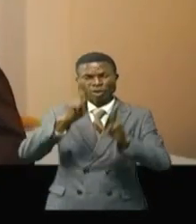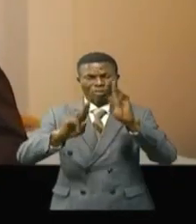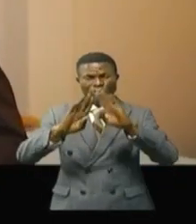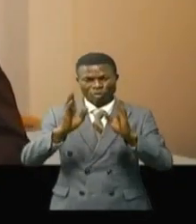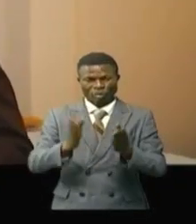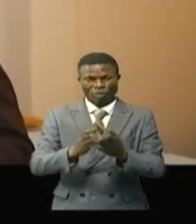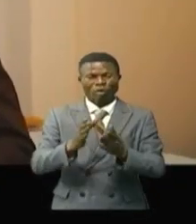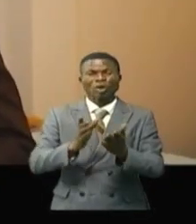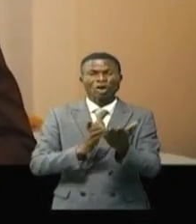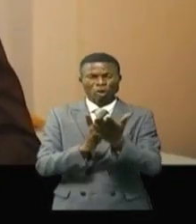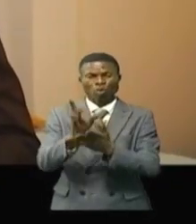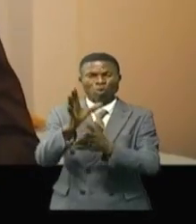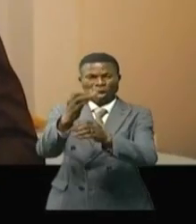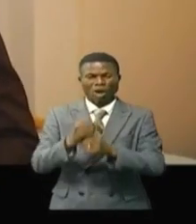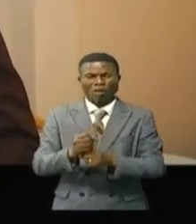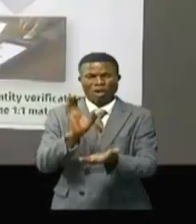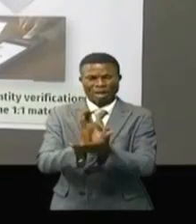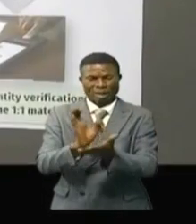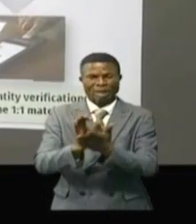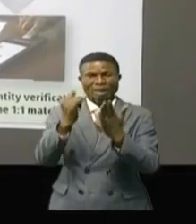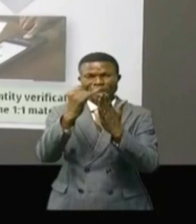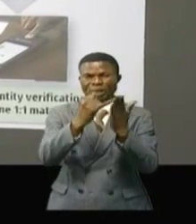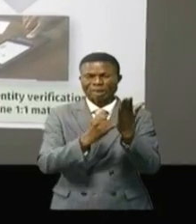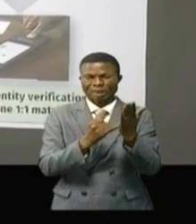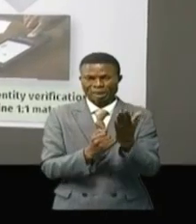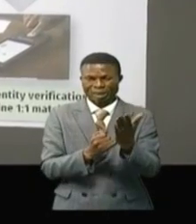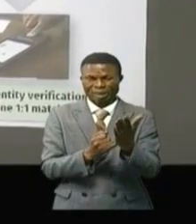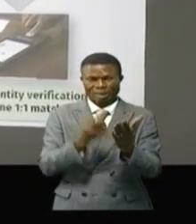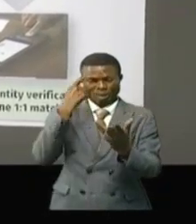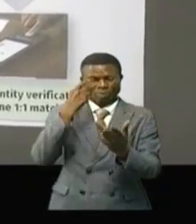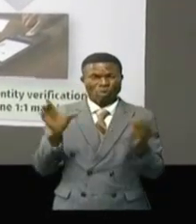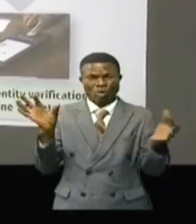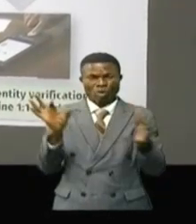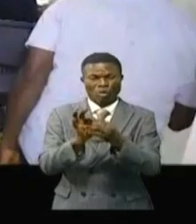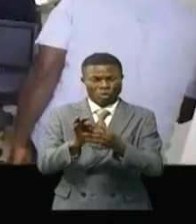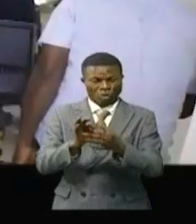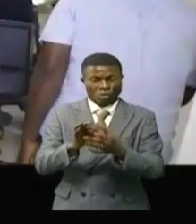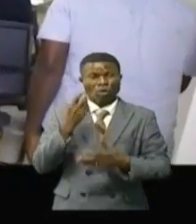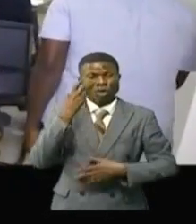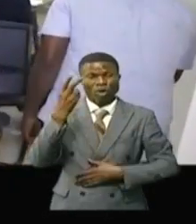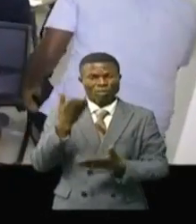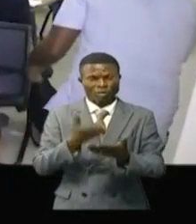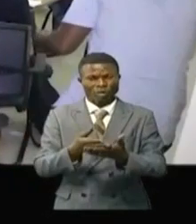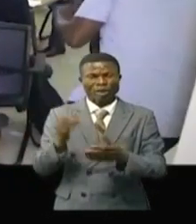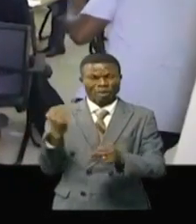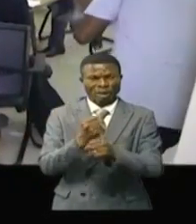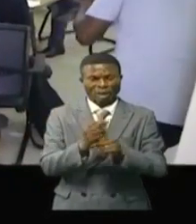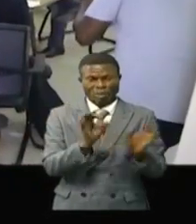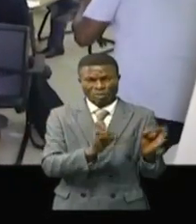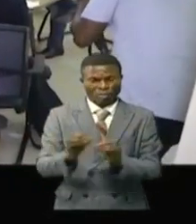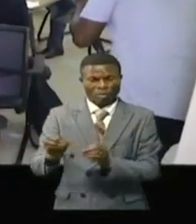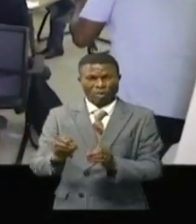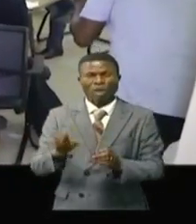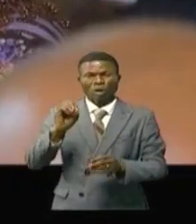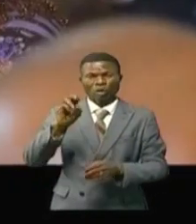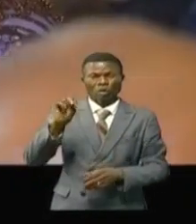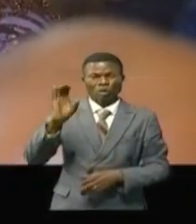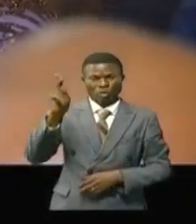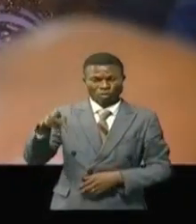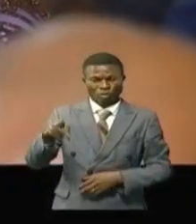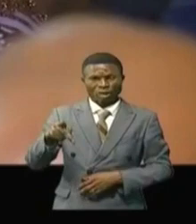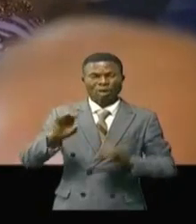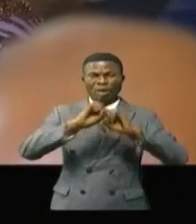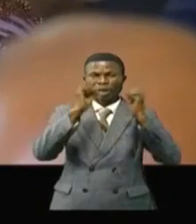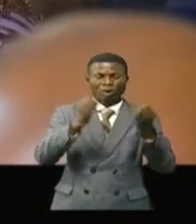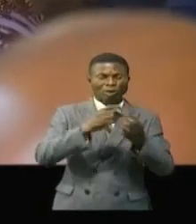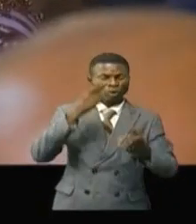de la carte d'identité tant attendu pour rejoindre la vision du chef de l'État. Cette séance de travail entre l'ONIP et Digitus